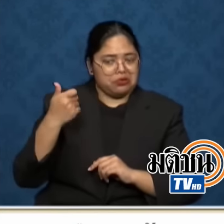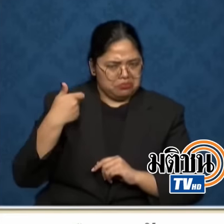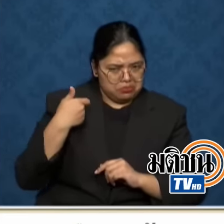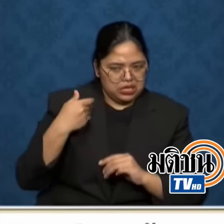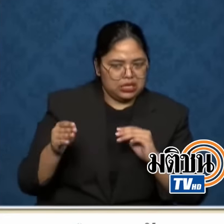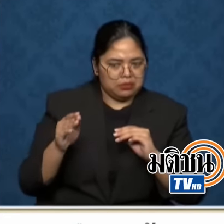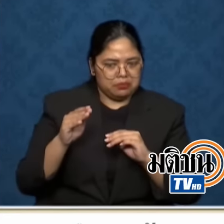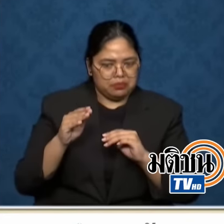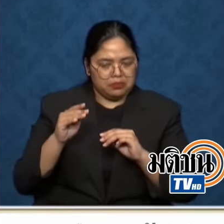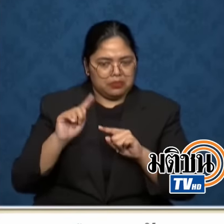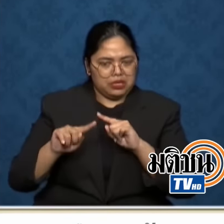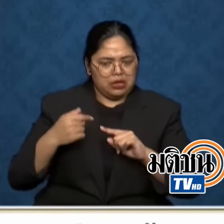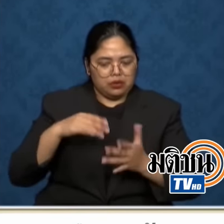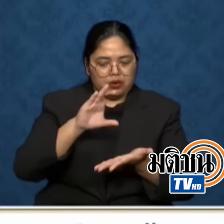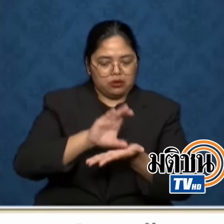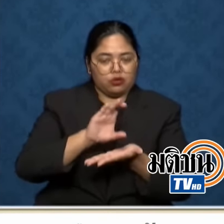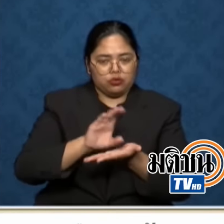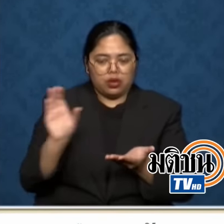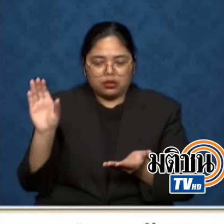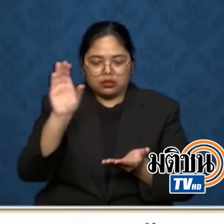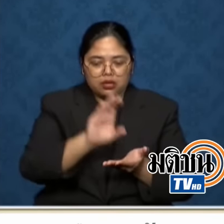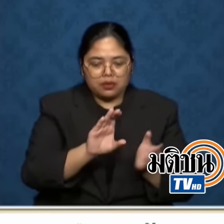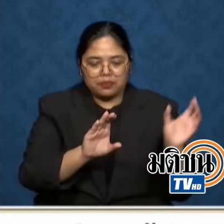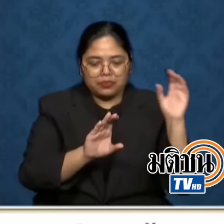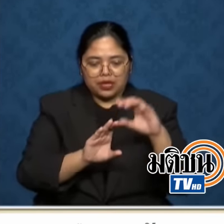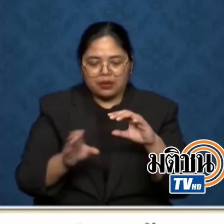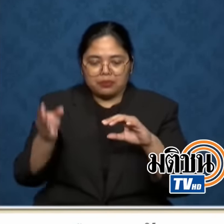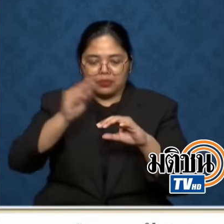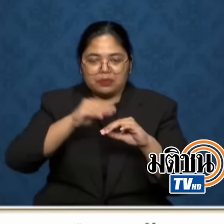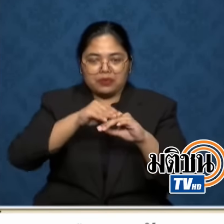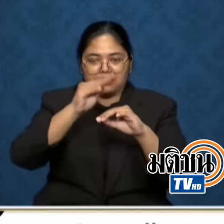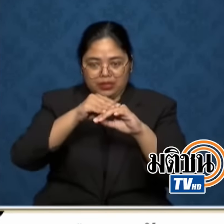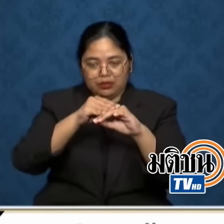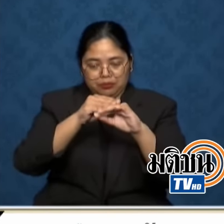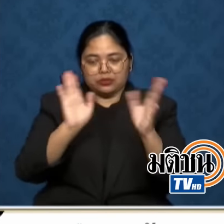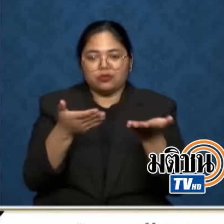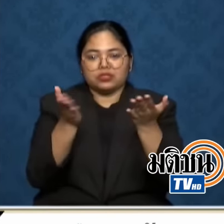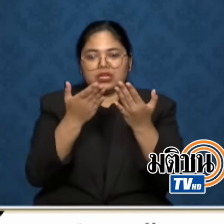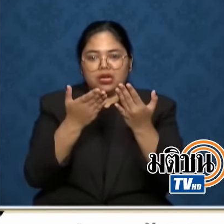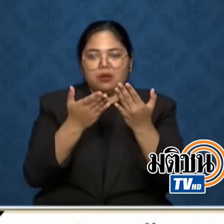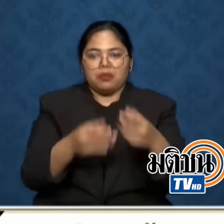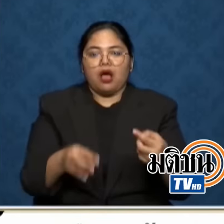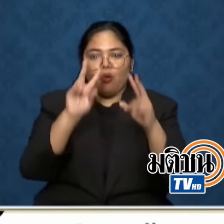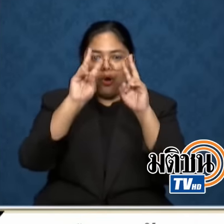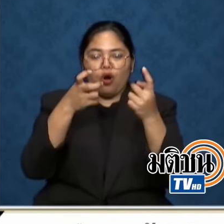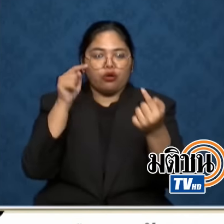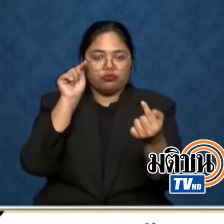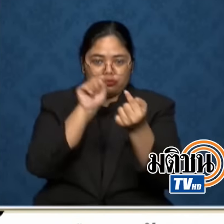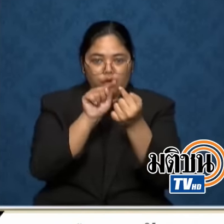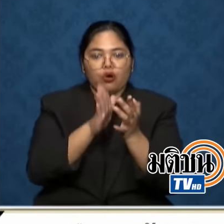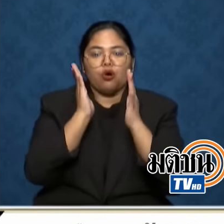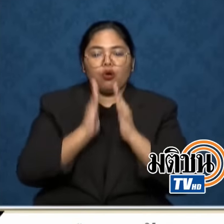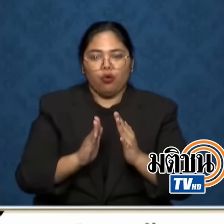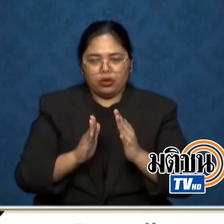องทุนที่เงินในกองทุนเนี่ยเติมมาเรื่อยๆเนี่ยแล้วเราต้องส่งเสริมอย่างเฉพาะจุดครับในขั้นแรกคือเราเอาให้คนที่มีความสาม